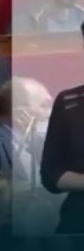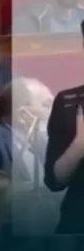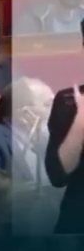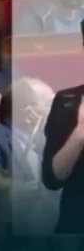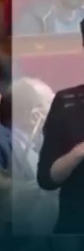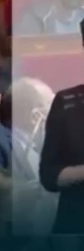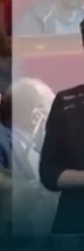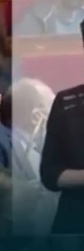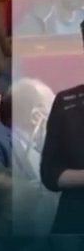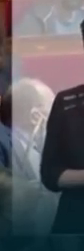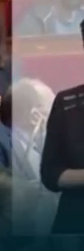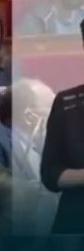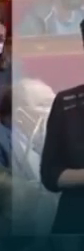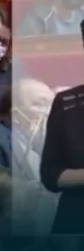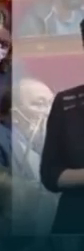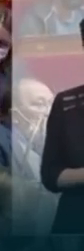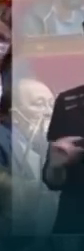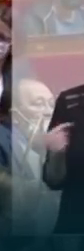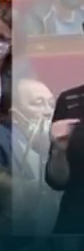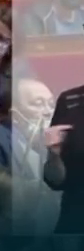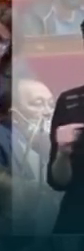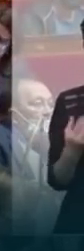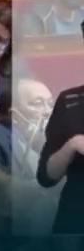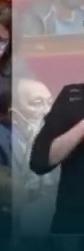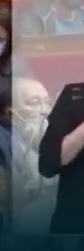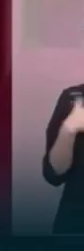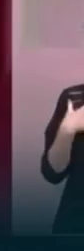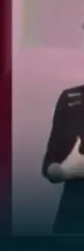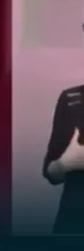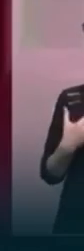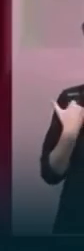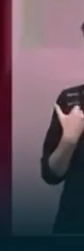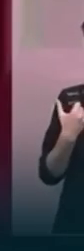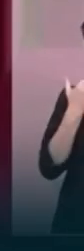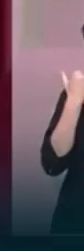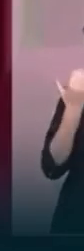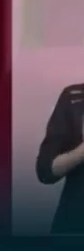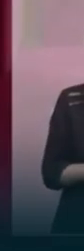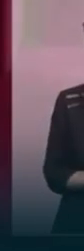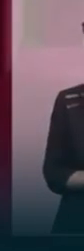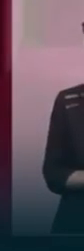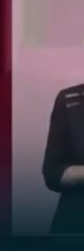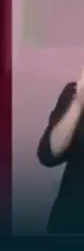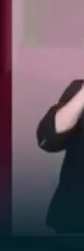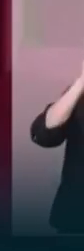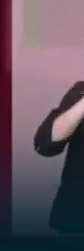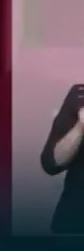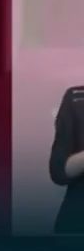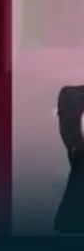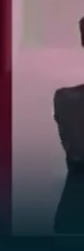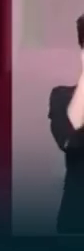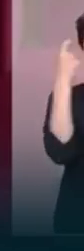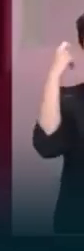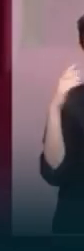Merci. En clôture des grands débats suite à la saine révolte des Gilets jaunes, le monarque présidentiel Emmanuel Macron, alors président des